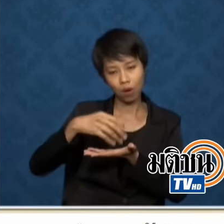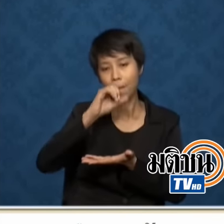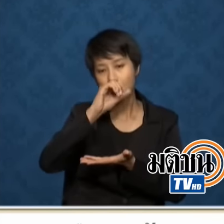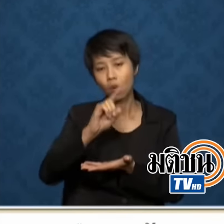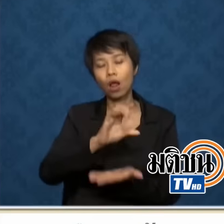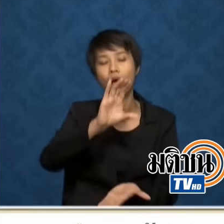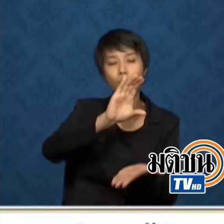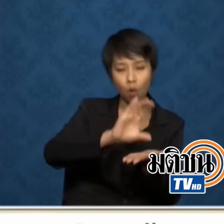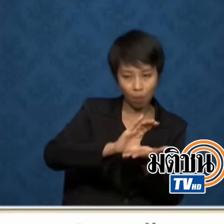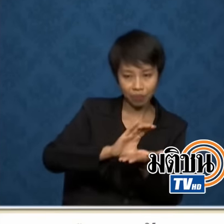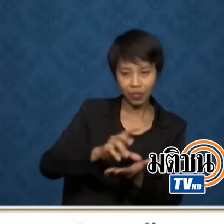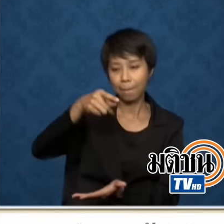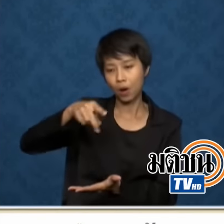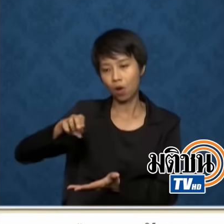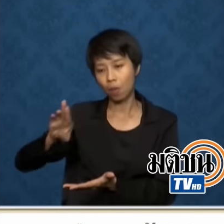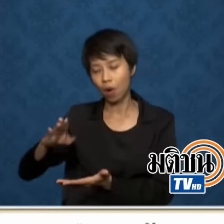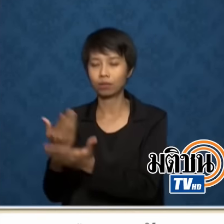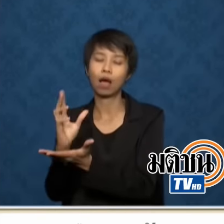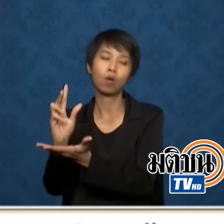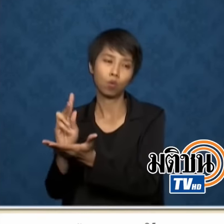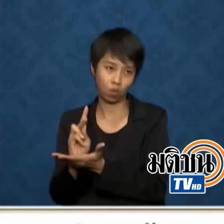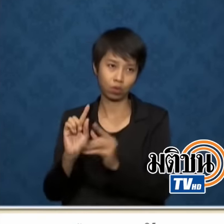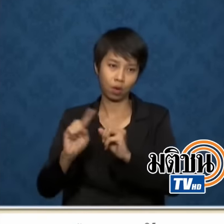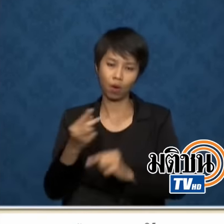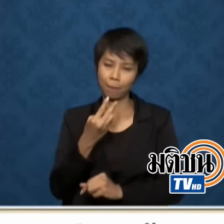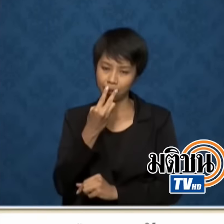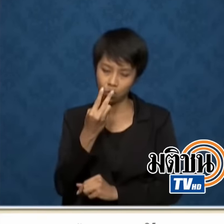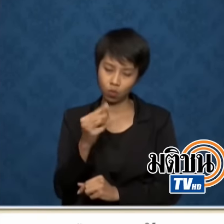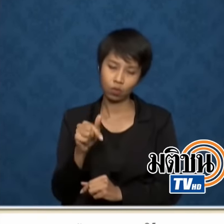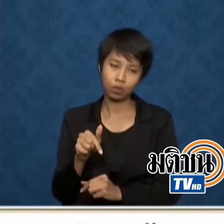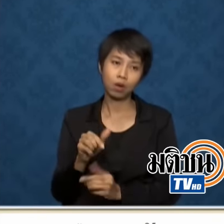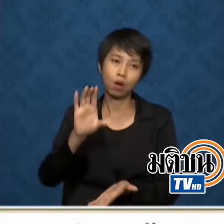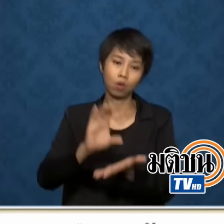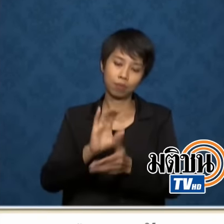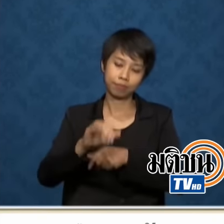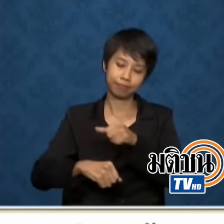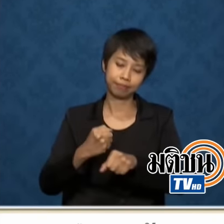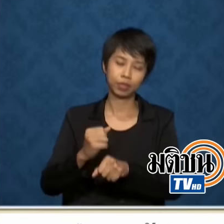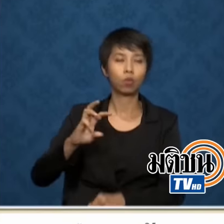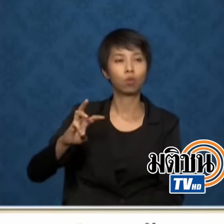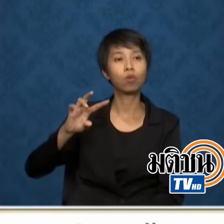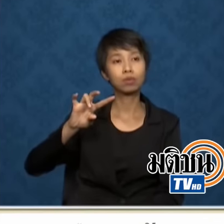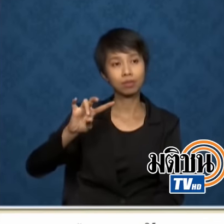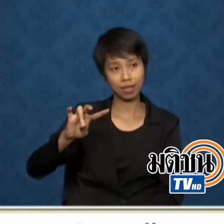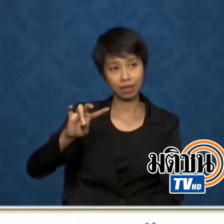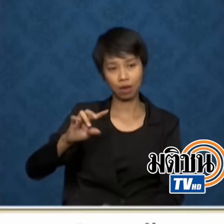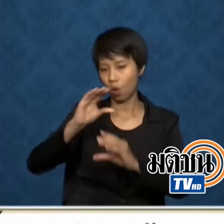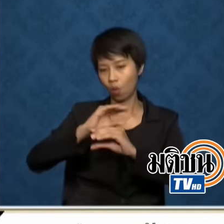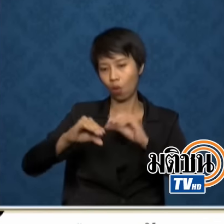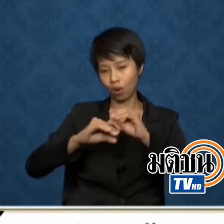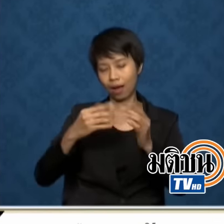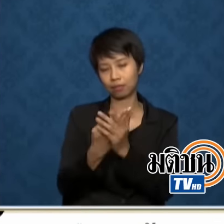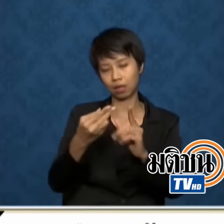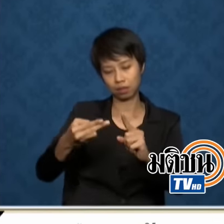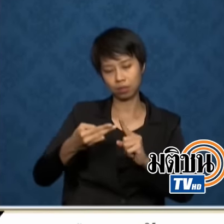ประมาณแล้วก็พรบ.เงินกู้แต่พอเราไปดูในร่างพรบ.งบปีในงบปี67แล้วก็ปรากฏว่าไม่มีโครงการดิจิต